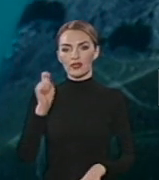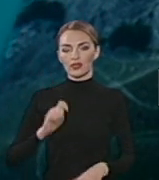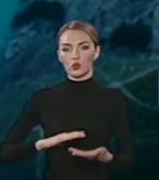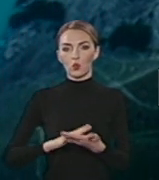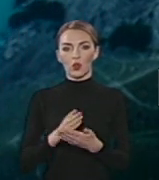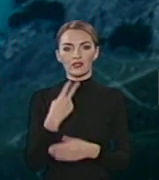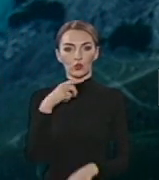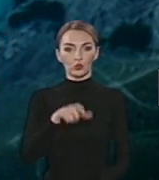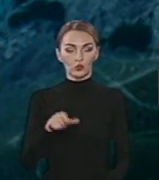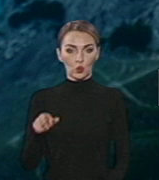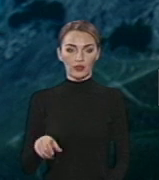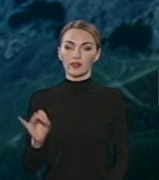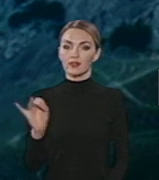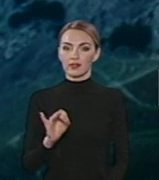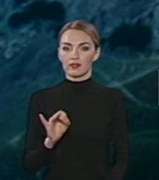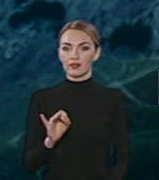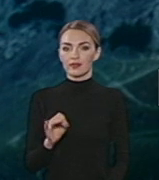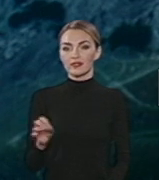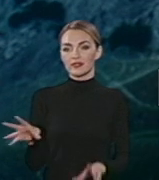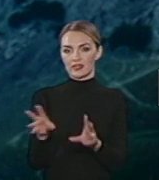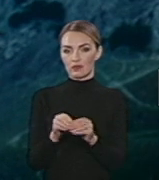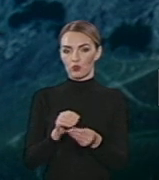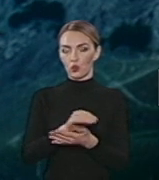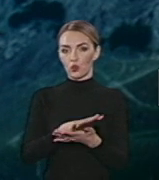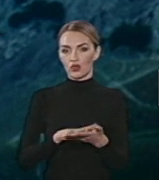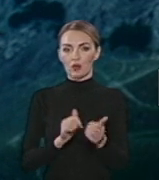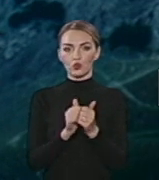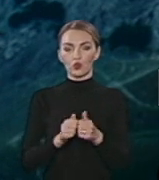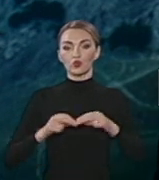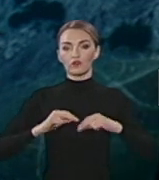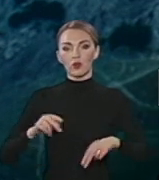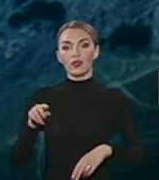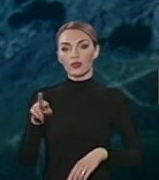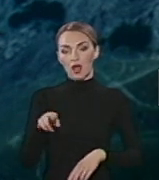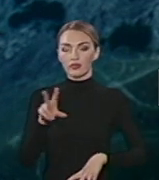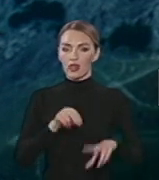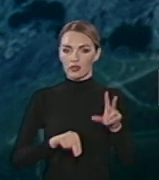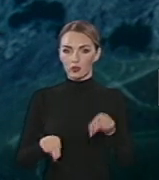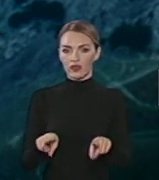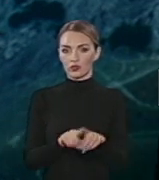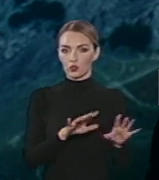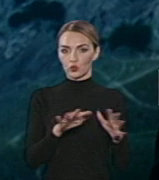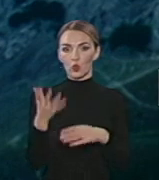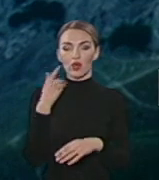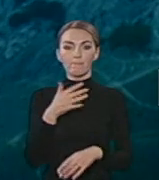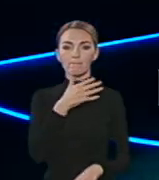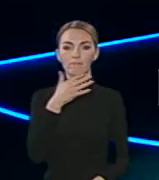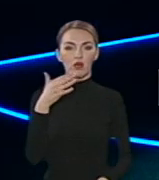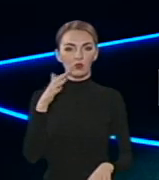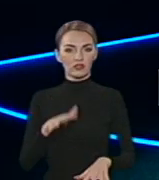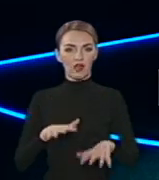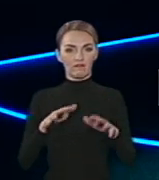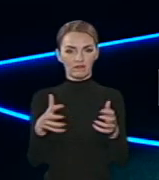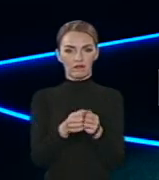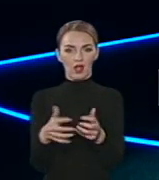политзаключенных. И с ними мы продолжаем сотрудничество. Я надеюсь, что все-таки таких случаев, когда массово захватывают